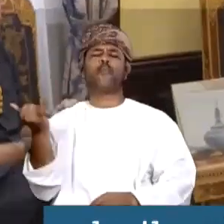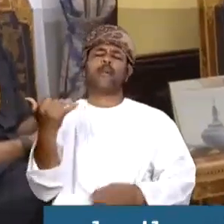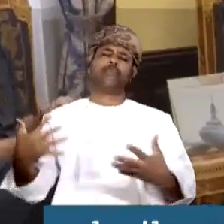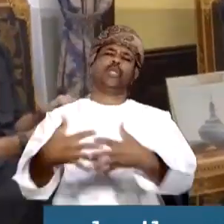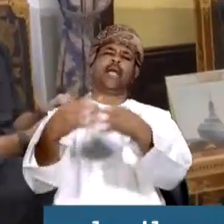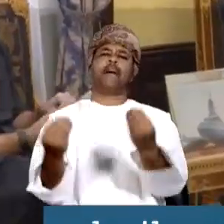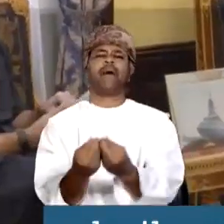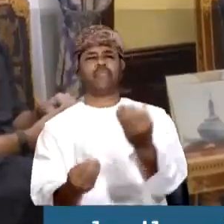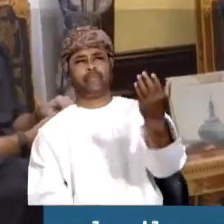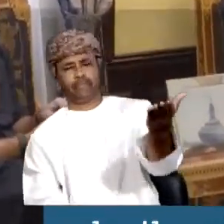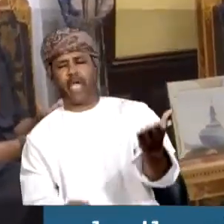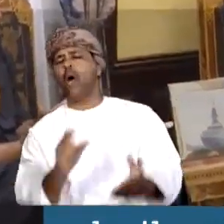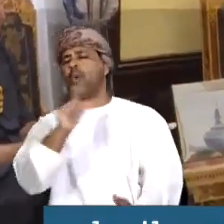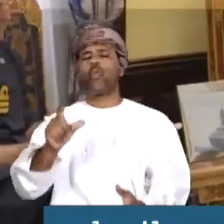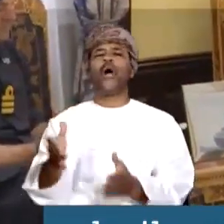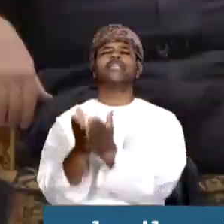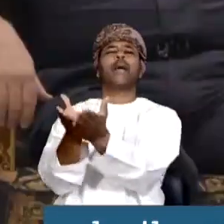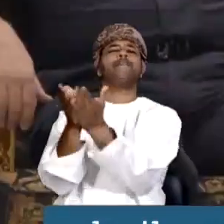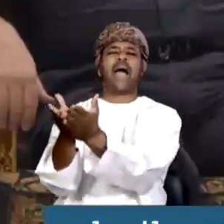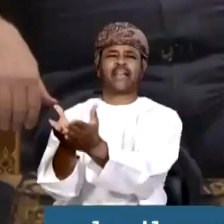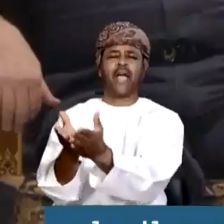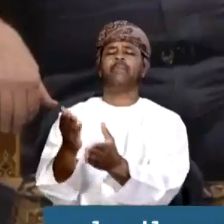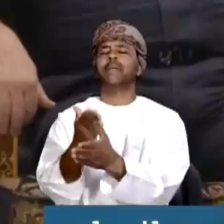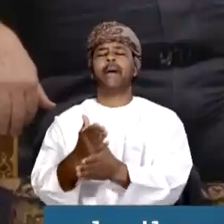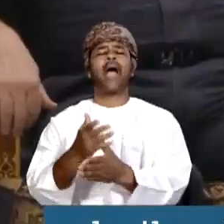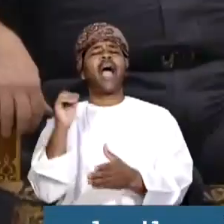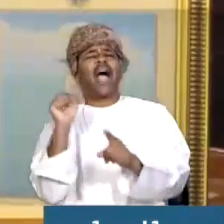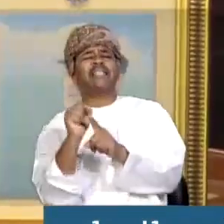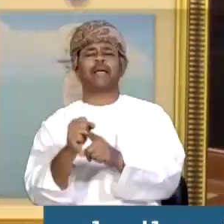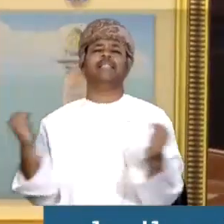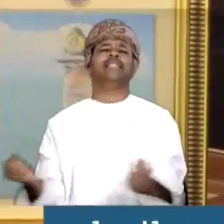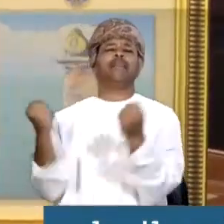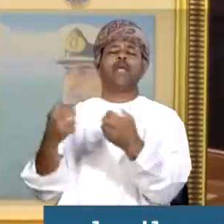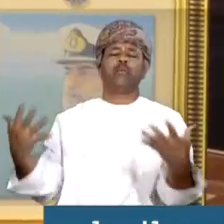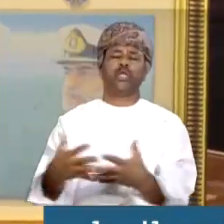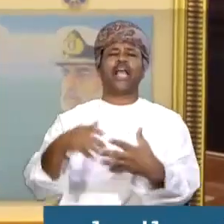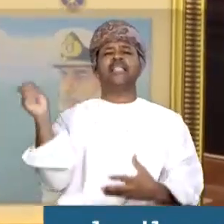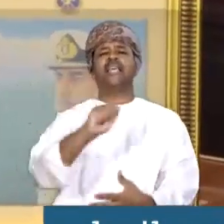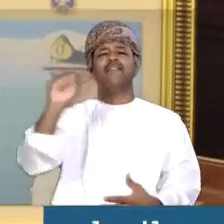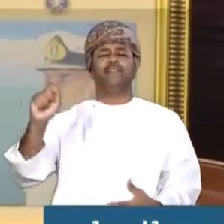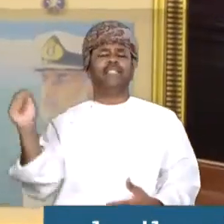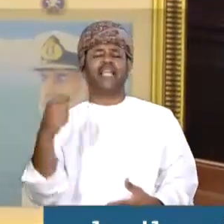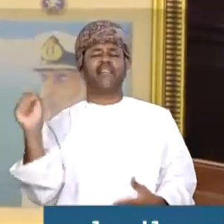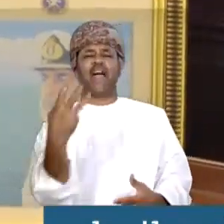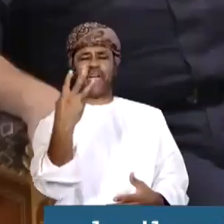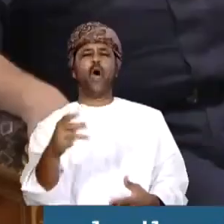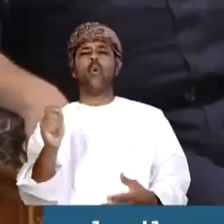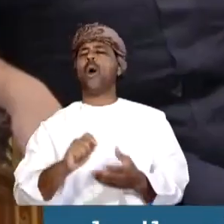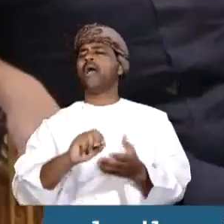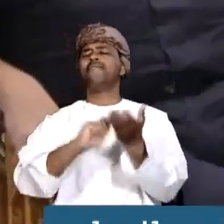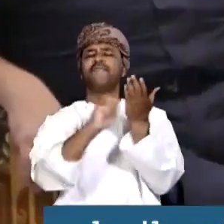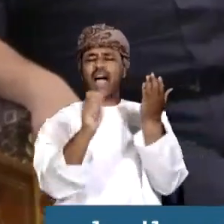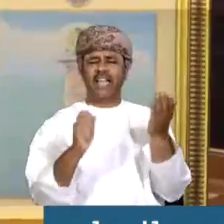الاهتمام المشترك في المجالات البحرية، لا سيما التمرين المشترك السيف السريع 3 وفعاليات البيان